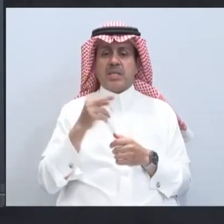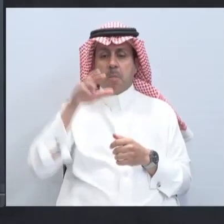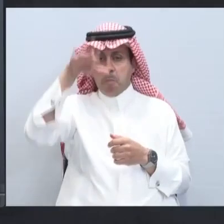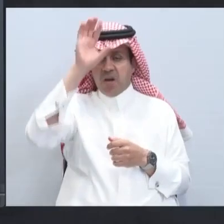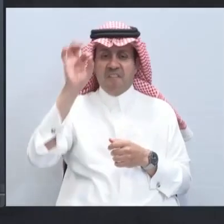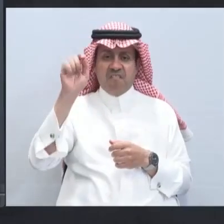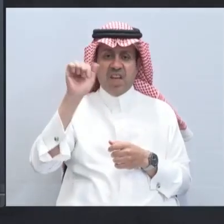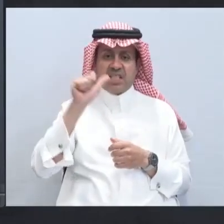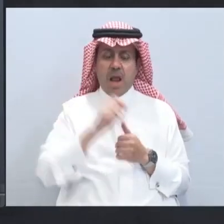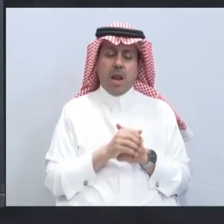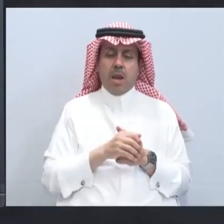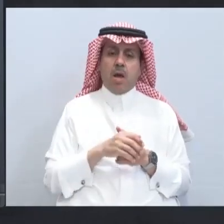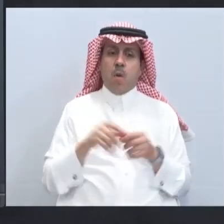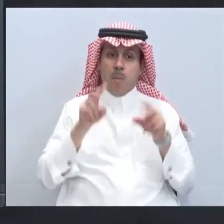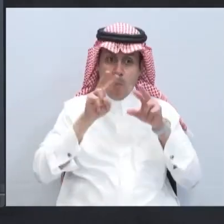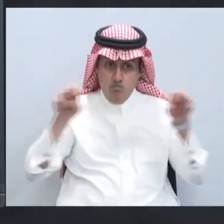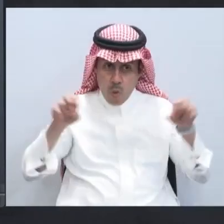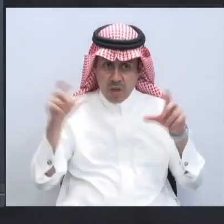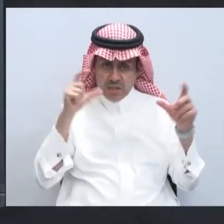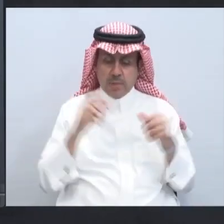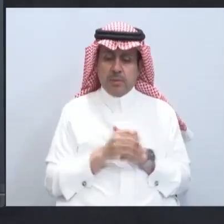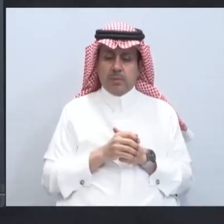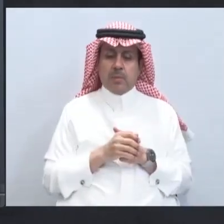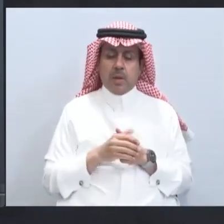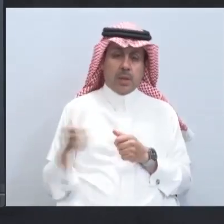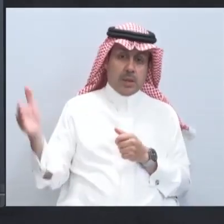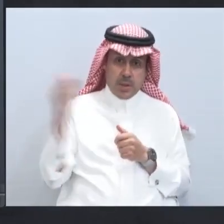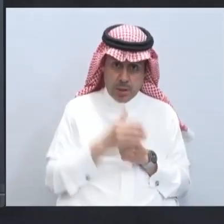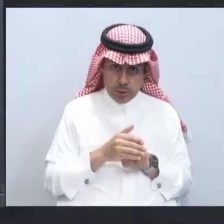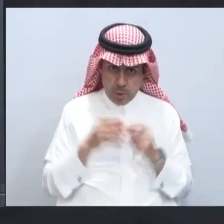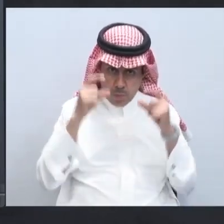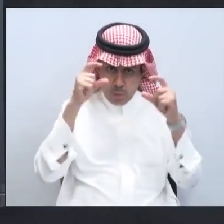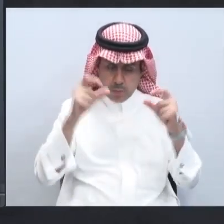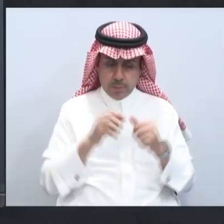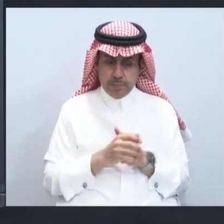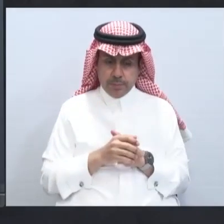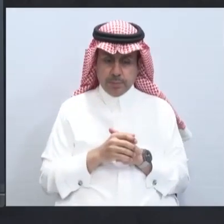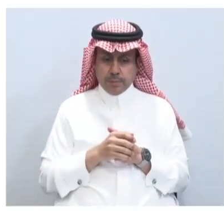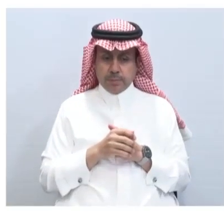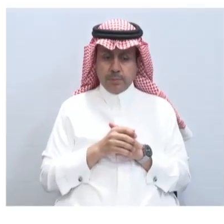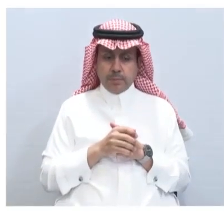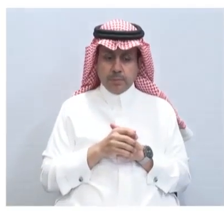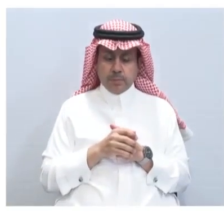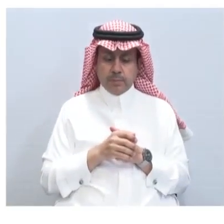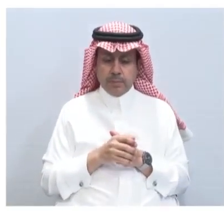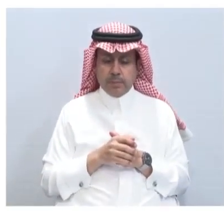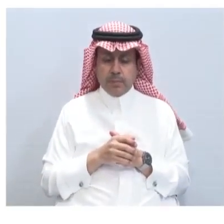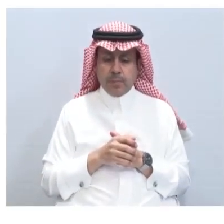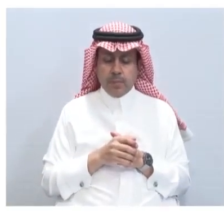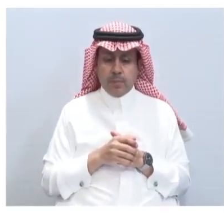الاسلاميه من خلال يعني تقوم بادراج او كتابه عنوان موقع مثل ما هو موضح